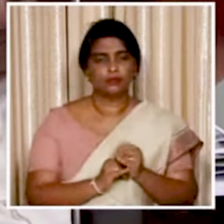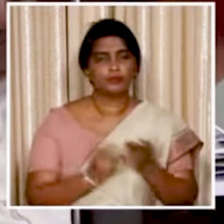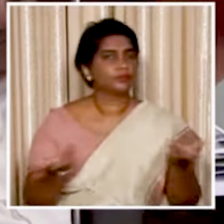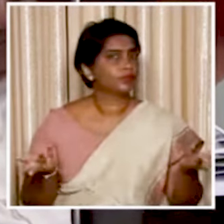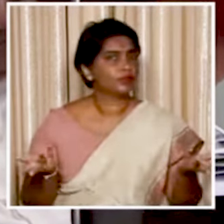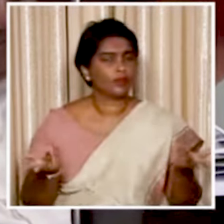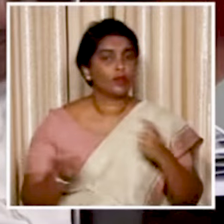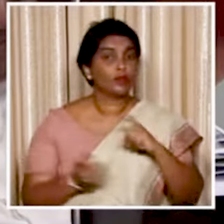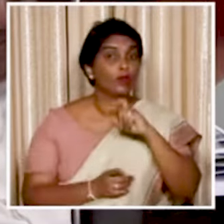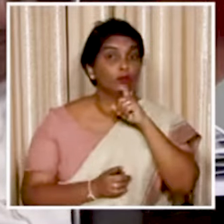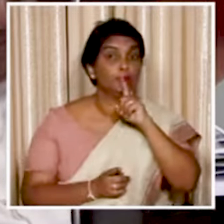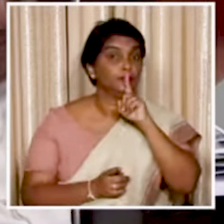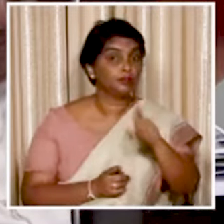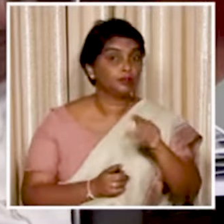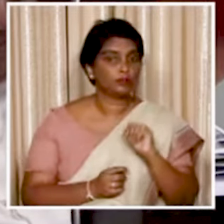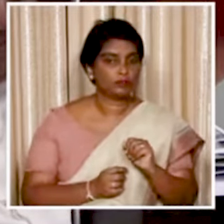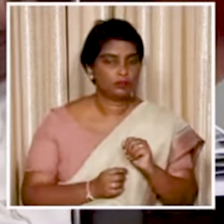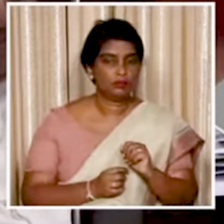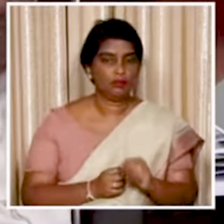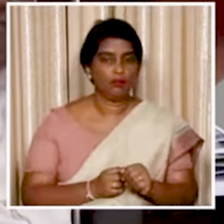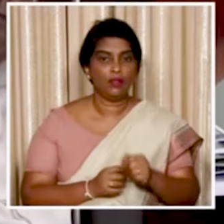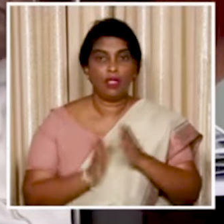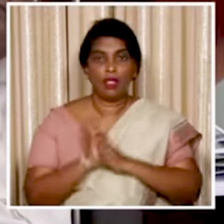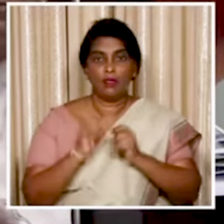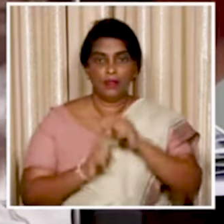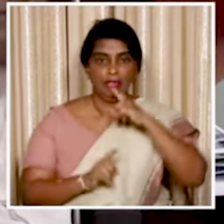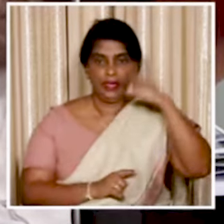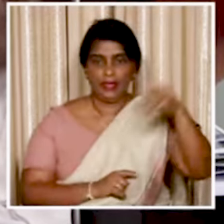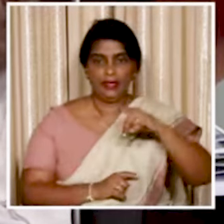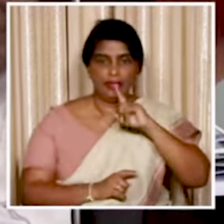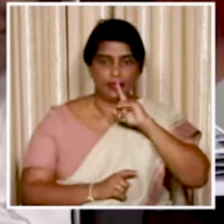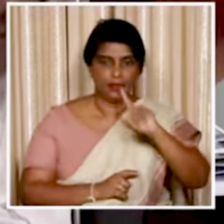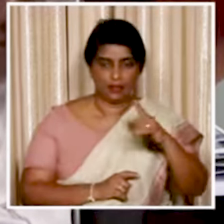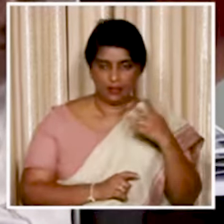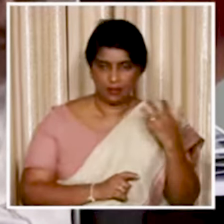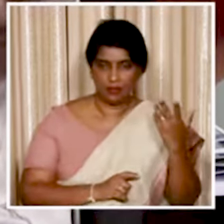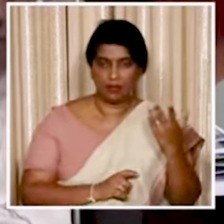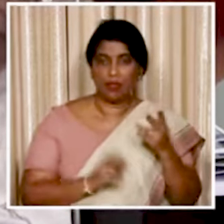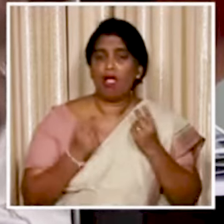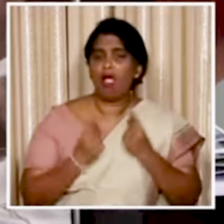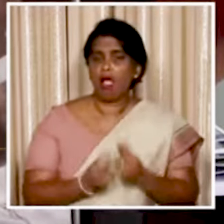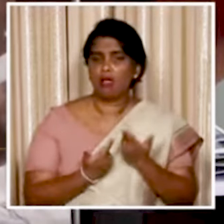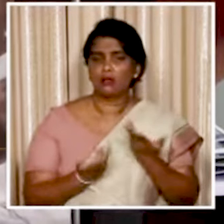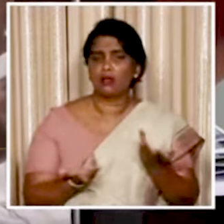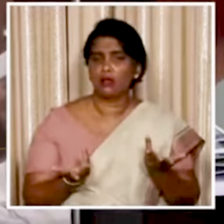මොකද්ද අධිකරණයෙන් කෙරුවේ මෙතුමාට එන්න කියන්නේ නැතුව මොකද්ද හදිසිය